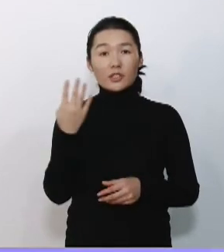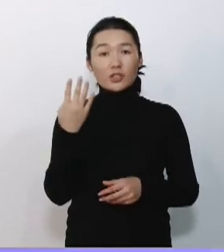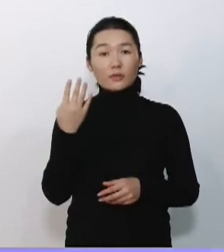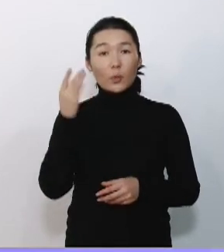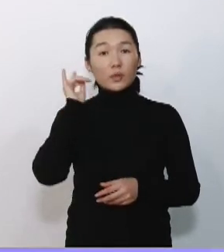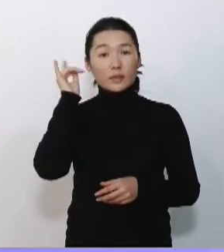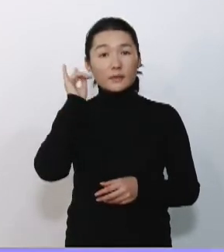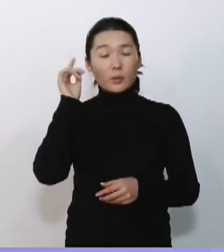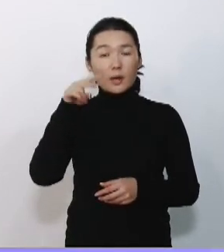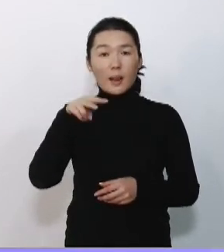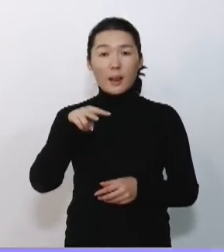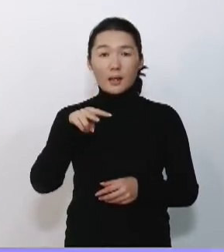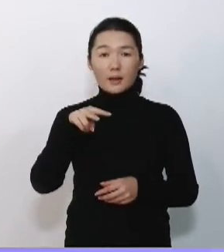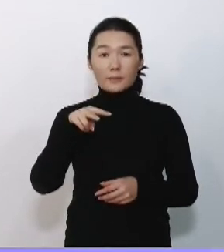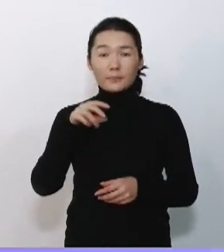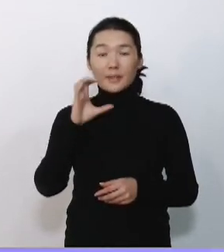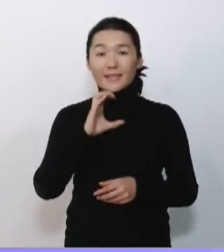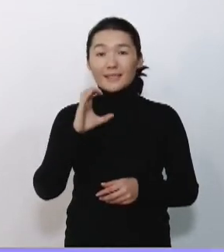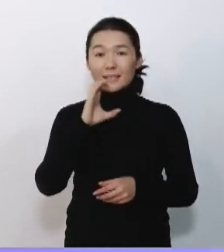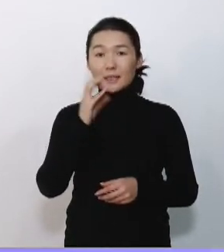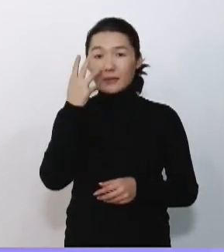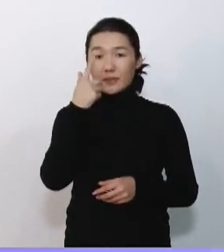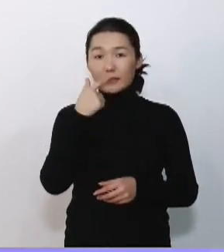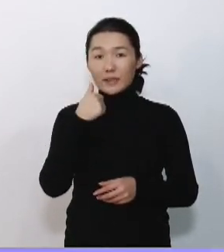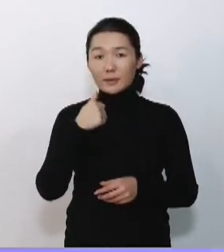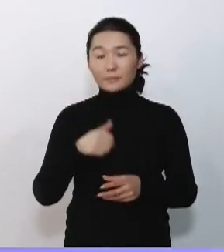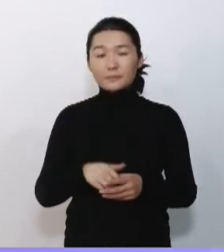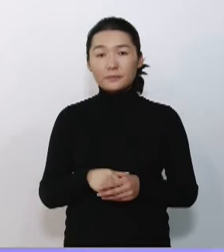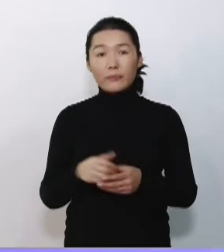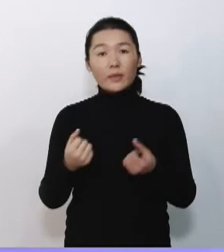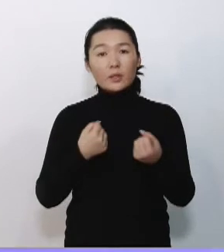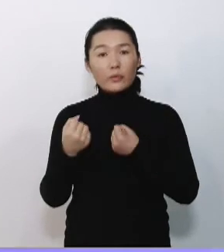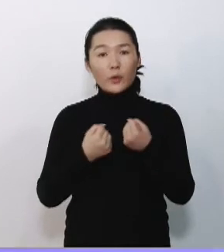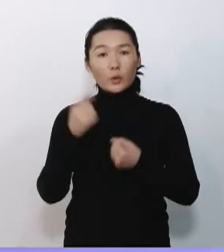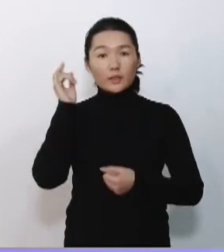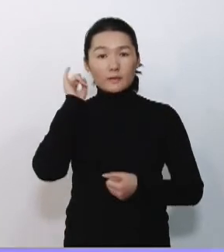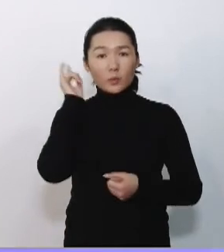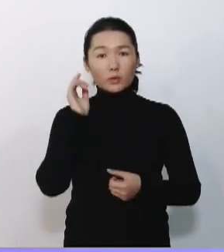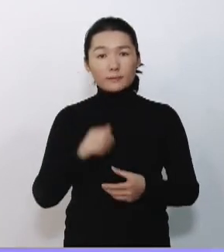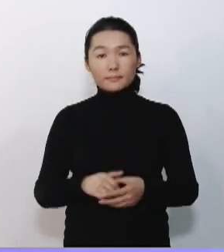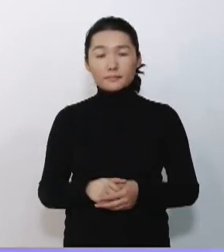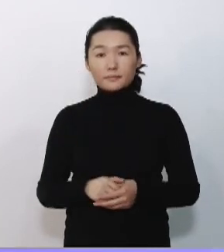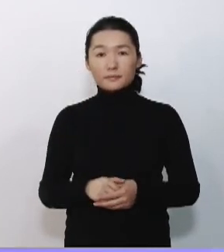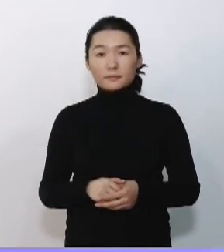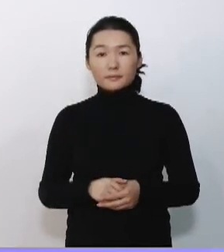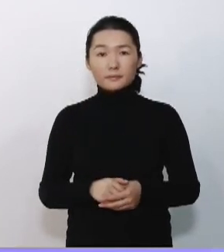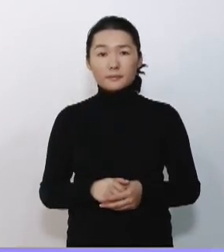Четвертый звук «л» – синего цвета, твердый звук.